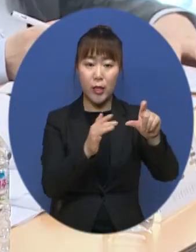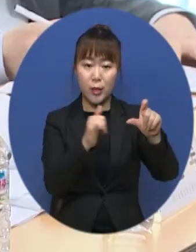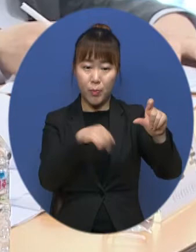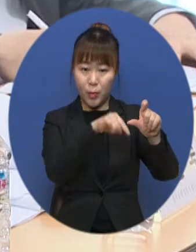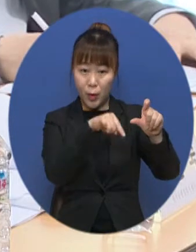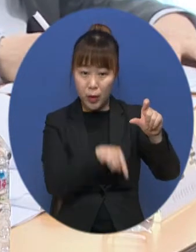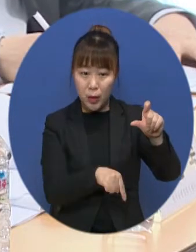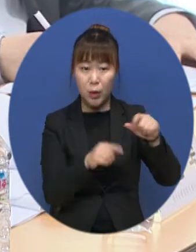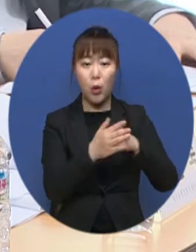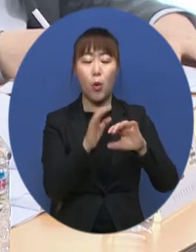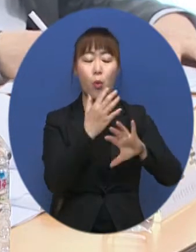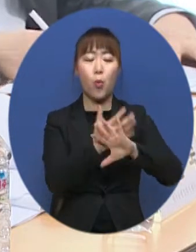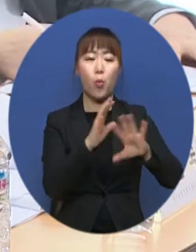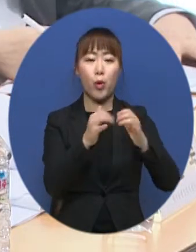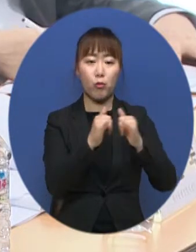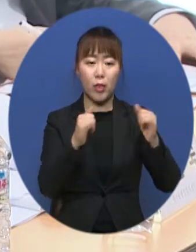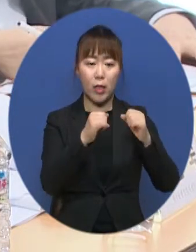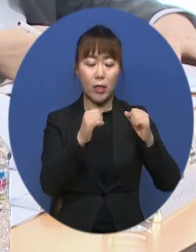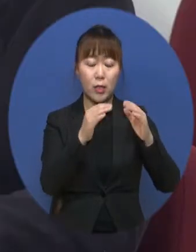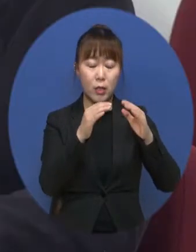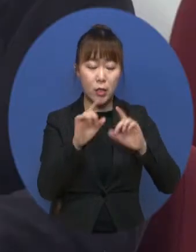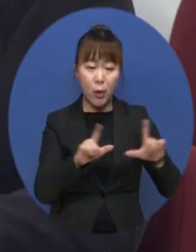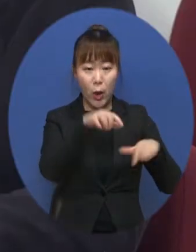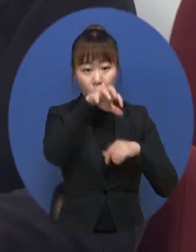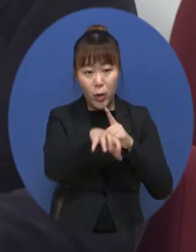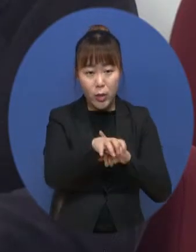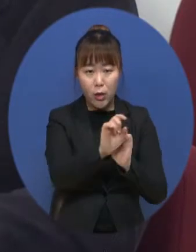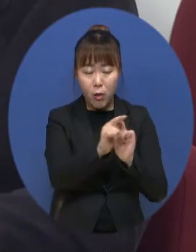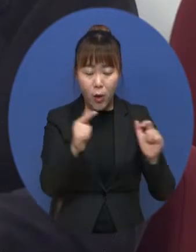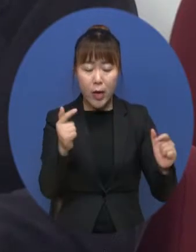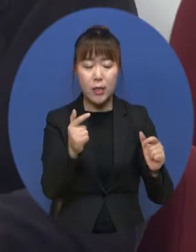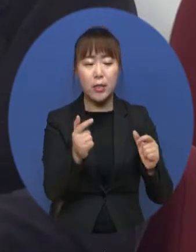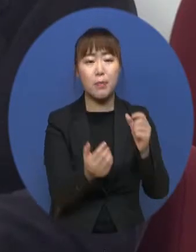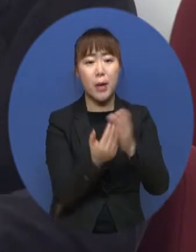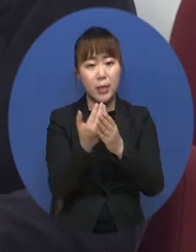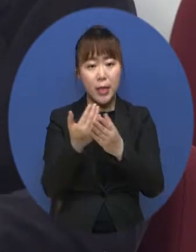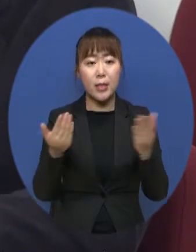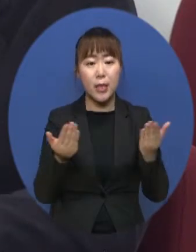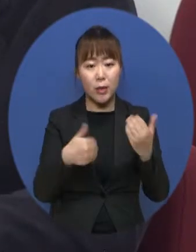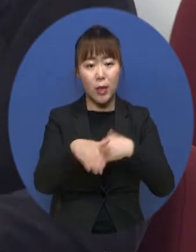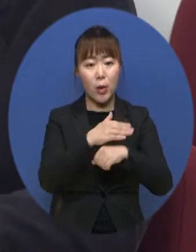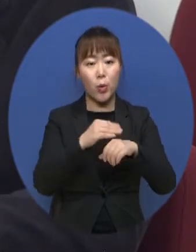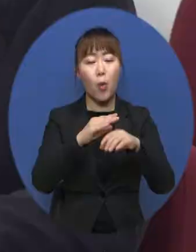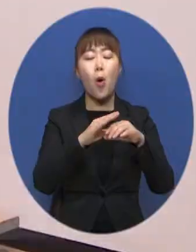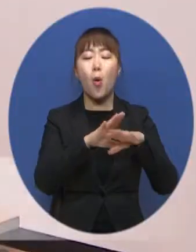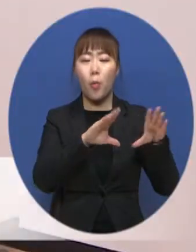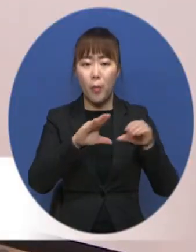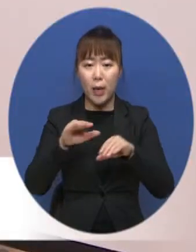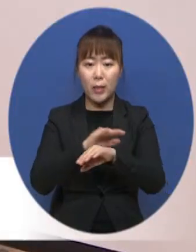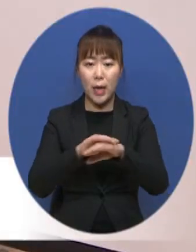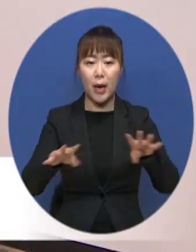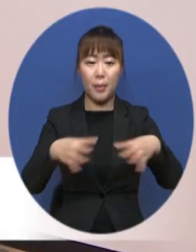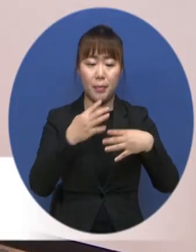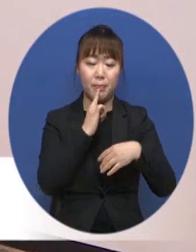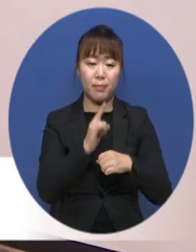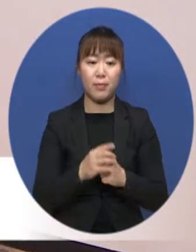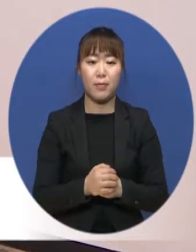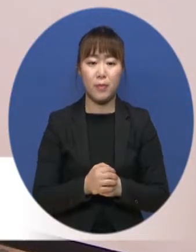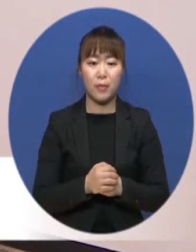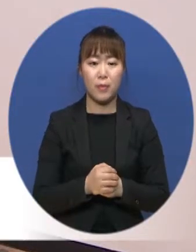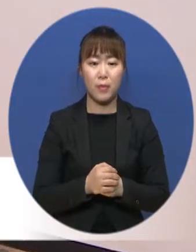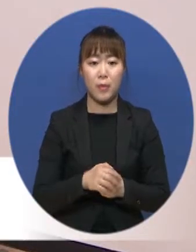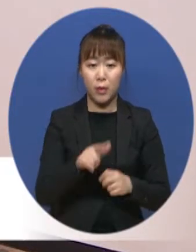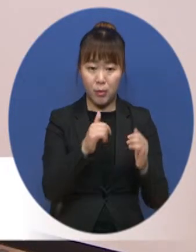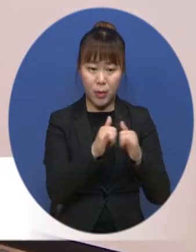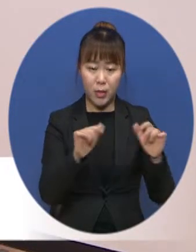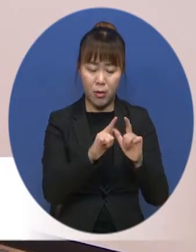15명이 외국인 거주 지역에서 발생하는 여러 일을 원만하게 합의하도록 돕습니다. 이분들의 다양한 그런